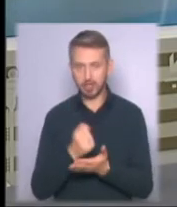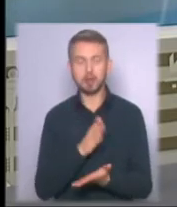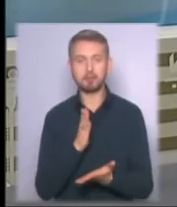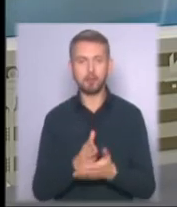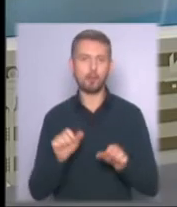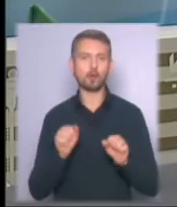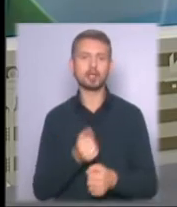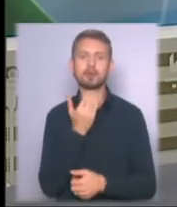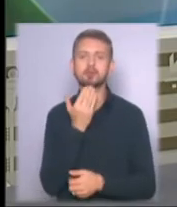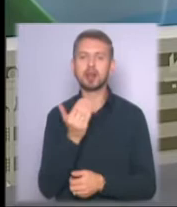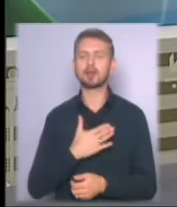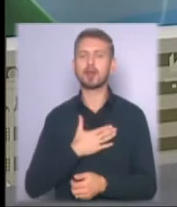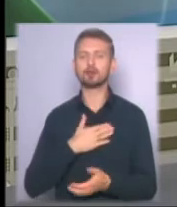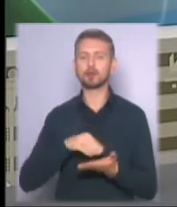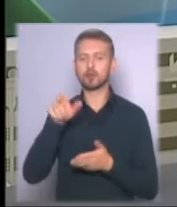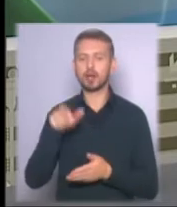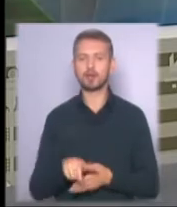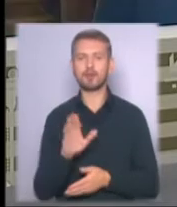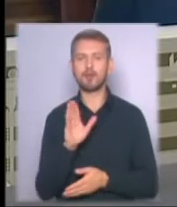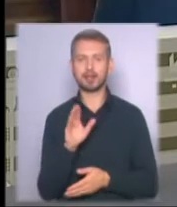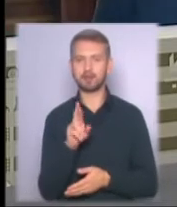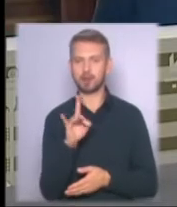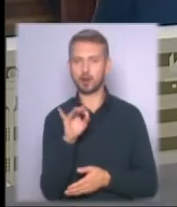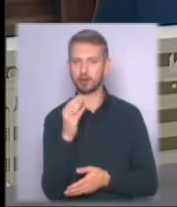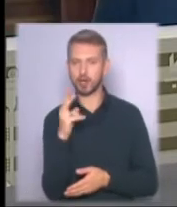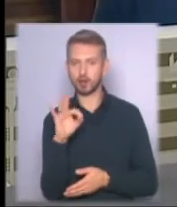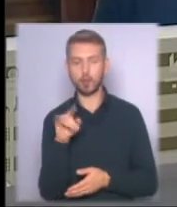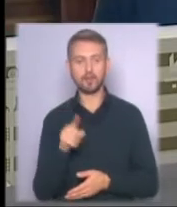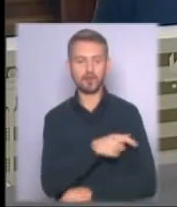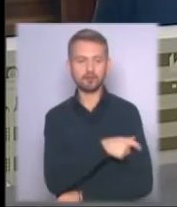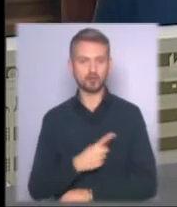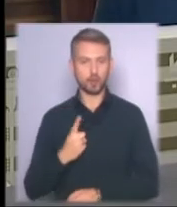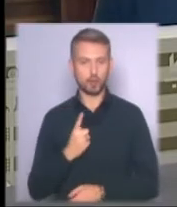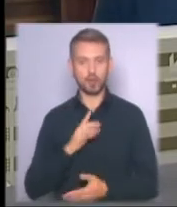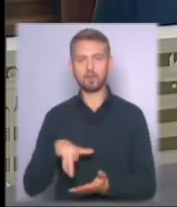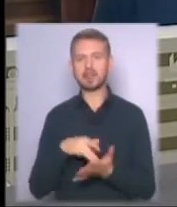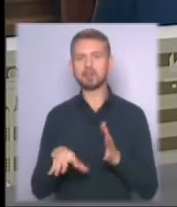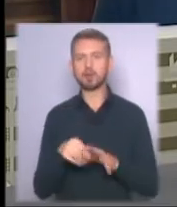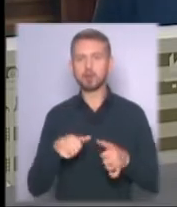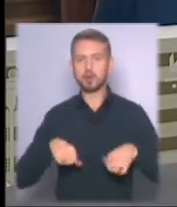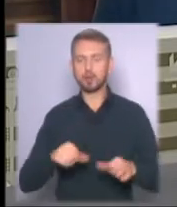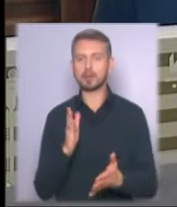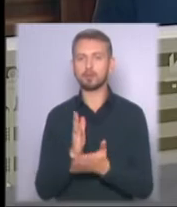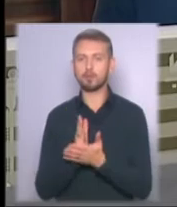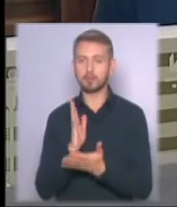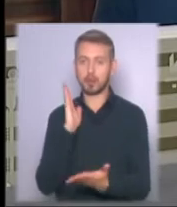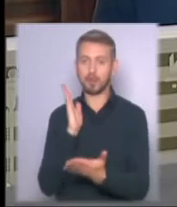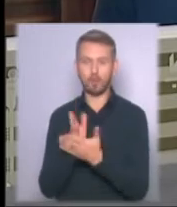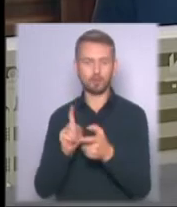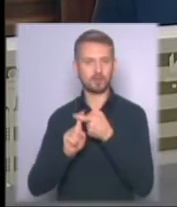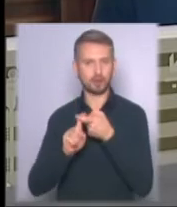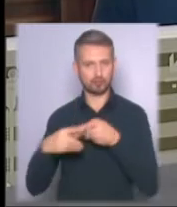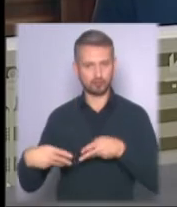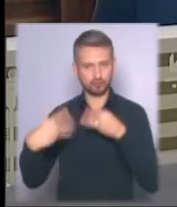можливість розпитати у нашого журналіста Вадима Ярошенка. Він чергує у міській виборчій комісії і перебуває на прямому зв'язку зі студією.